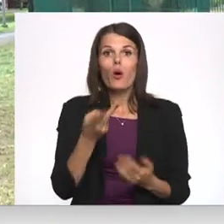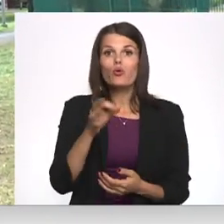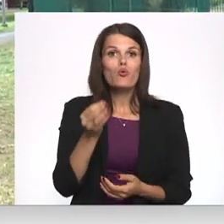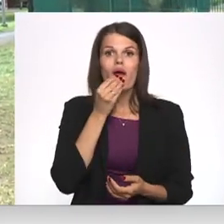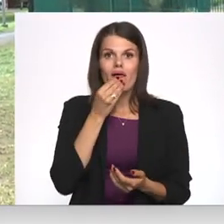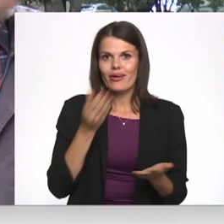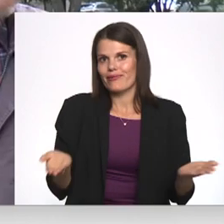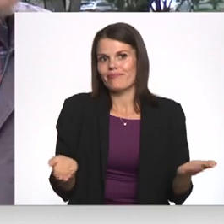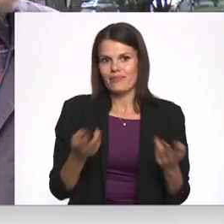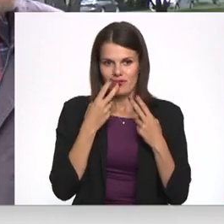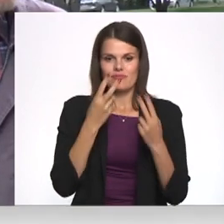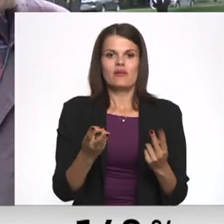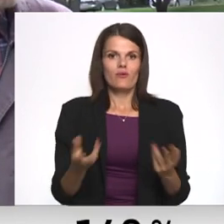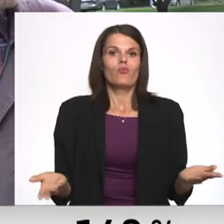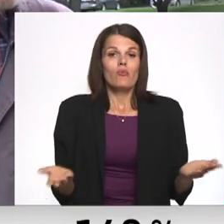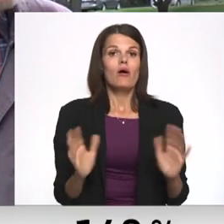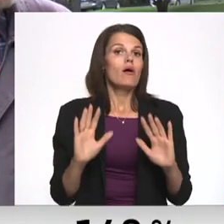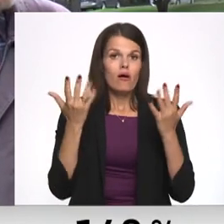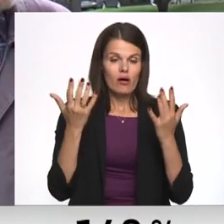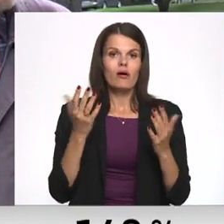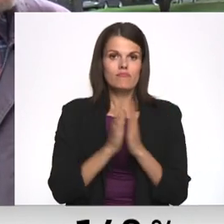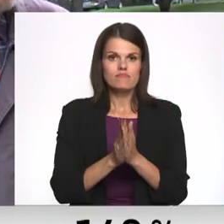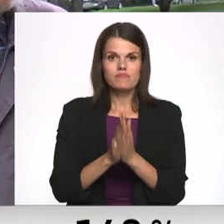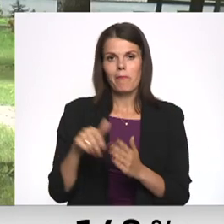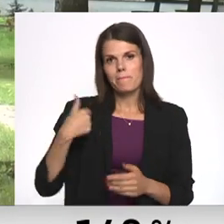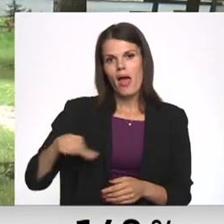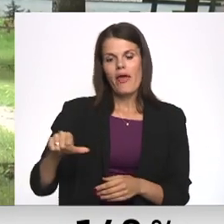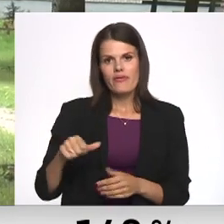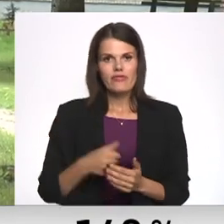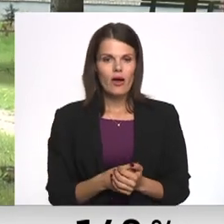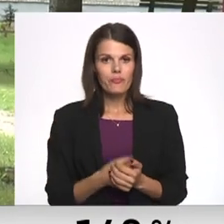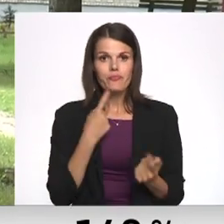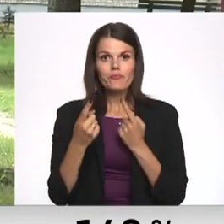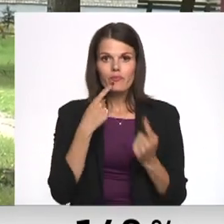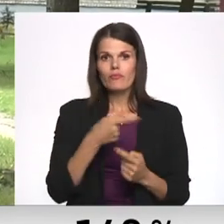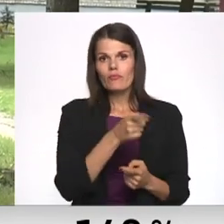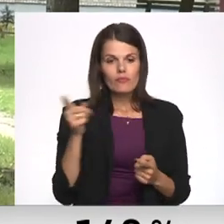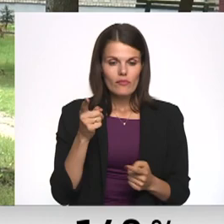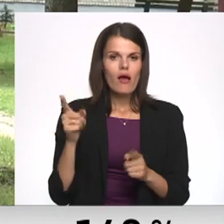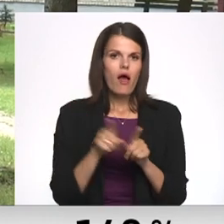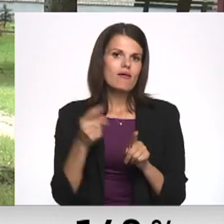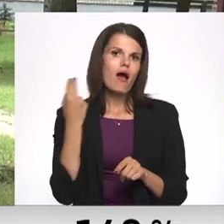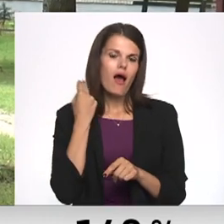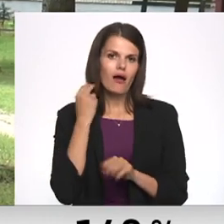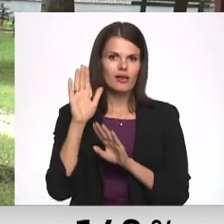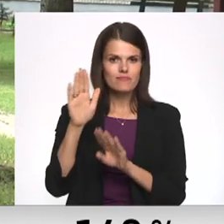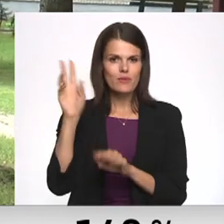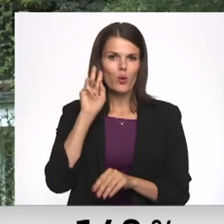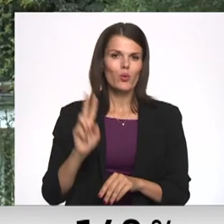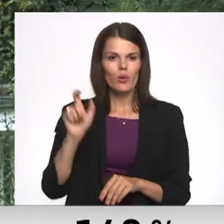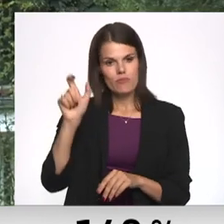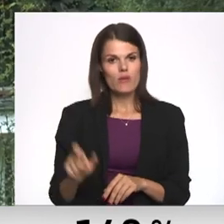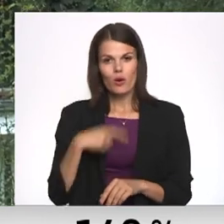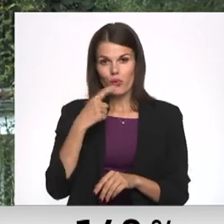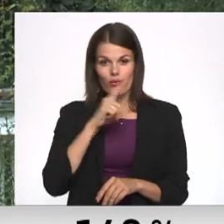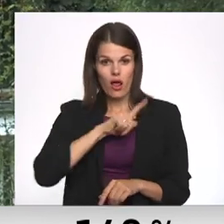ēdīsim? Skatīsimies, ja kas prasīšu meitai. Starp uzrunātajiem arī kāda Lielbritānijā dzīvojoša jūrmalniece, kur